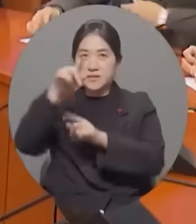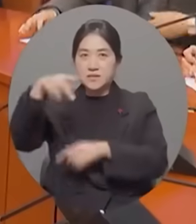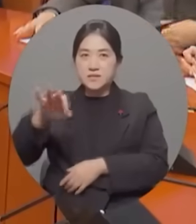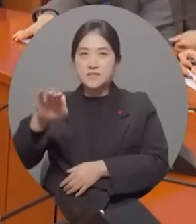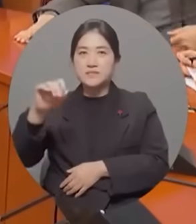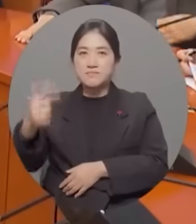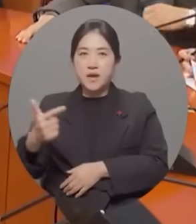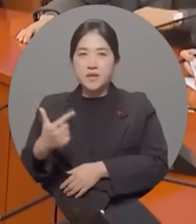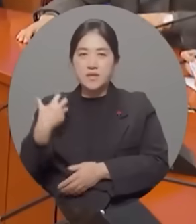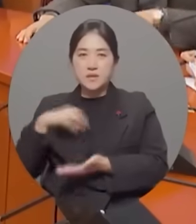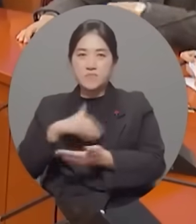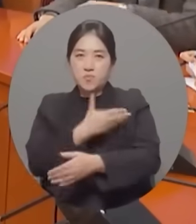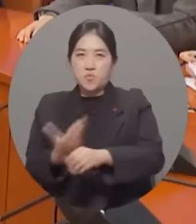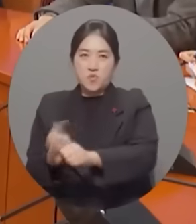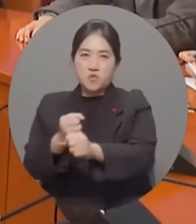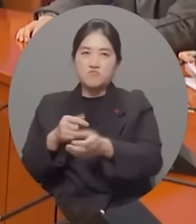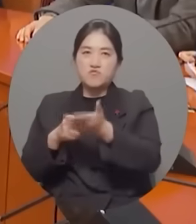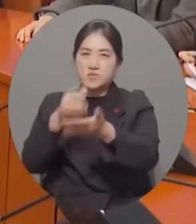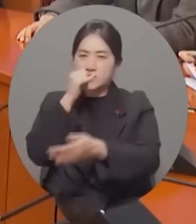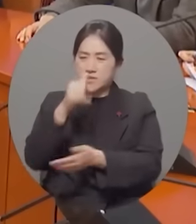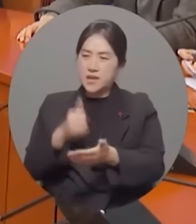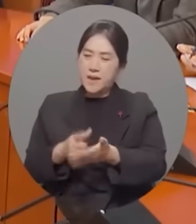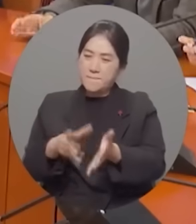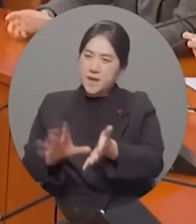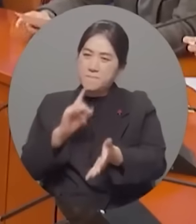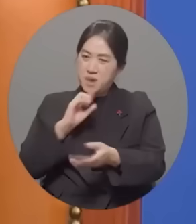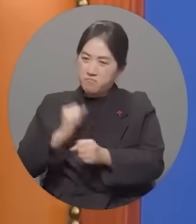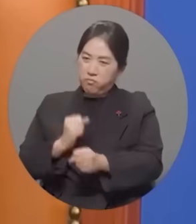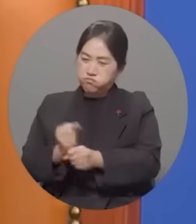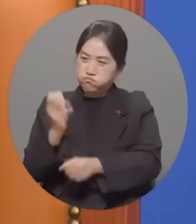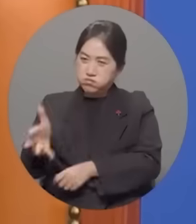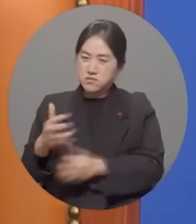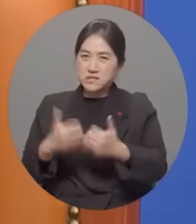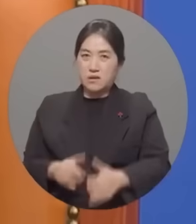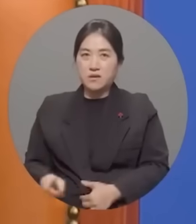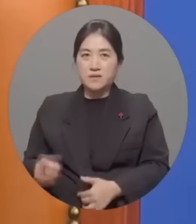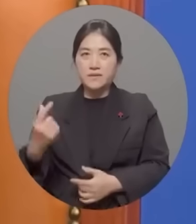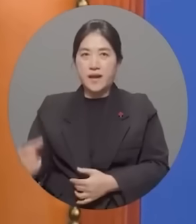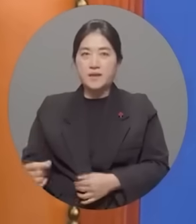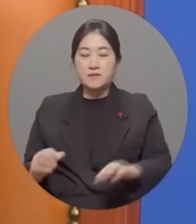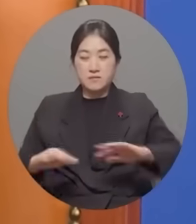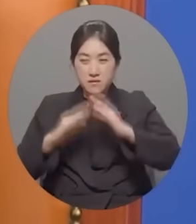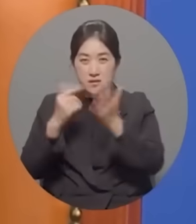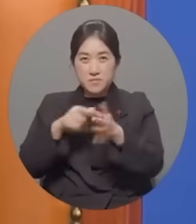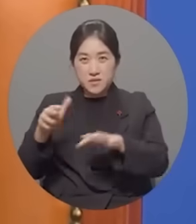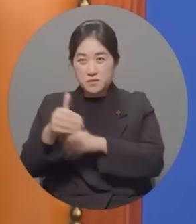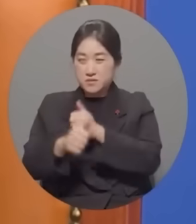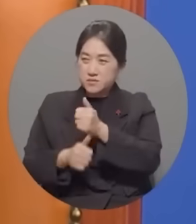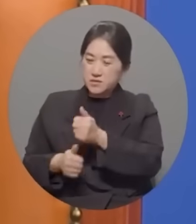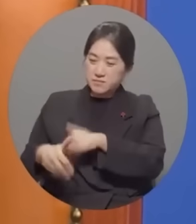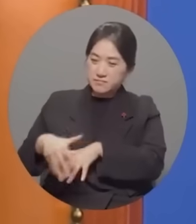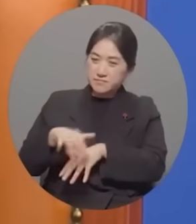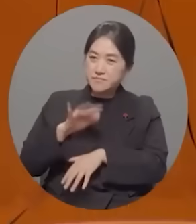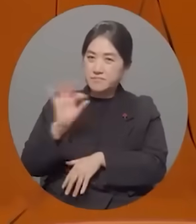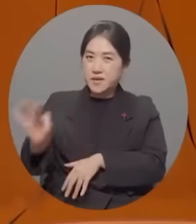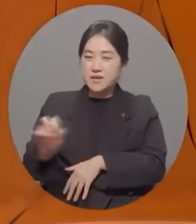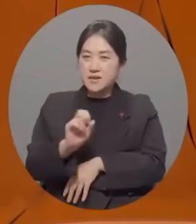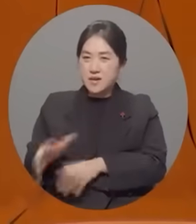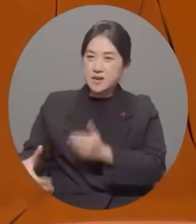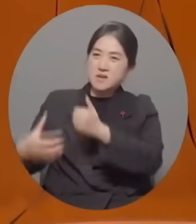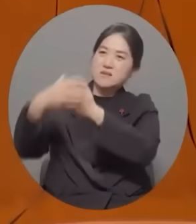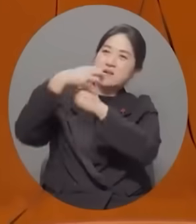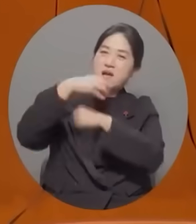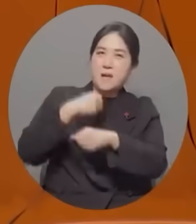복권을 주장한 적도 있다면서 망언 제조기라고 비판했습니다. 전체적인 비대위 구성에 대해서도 야당 탄압을